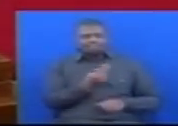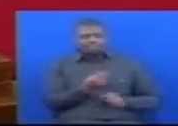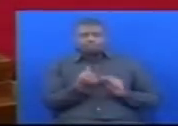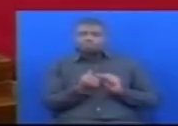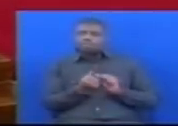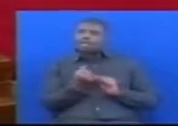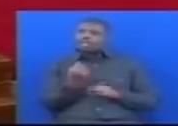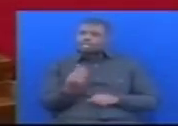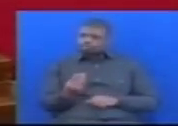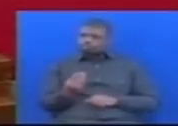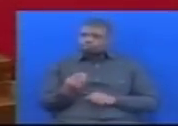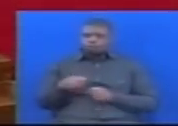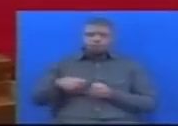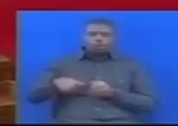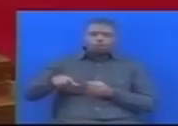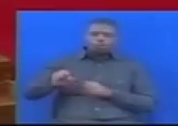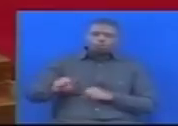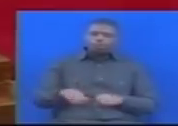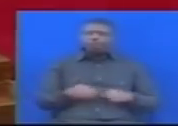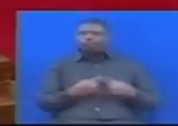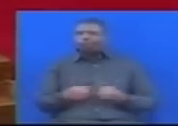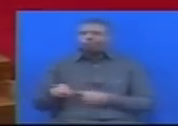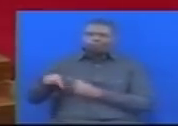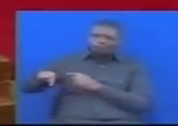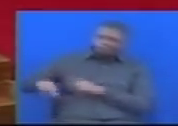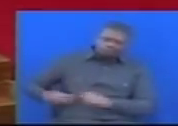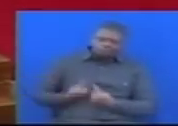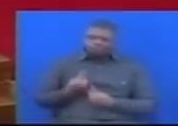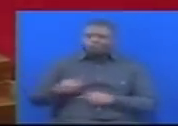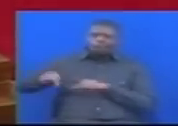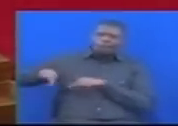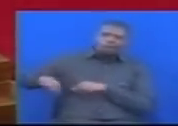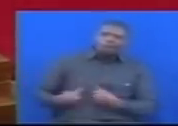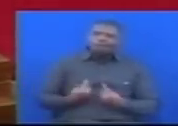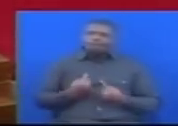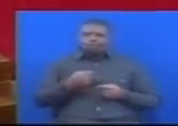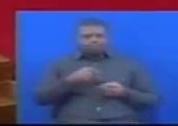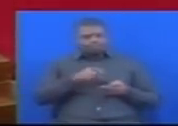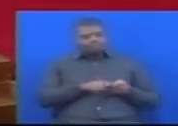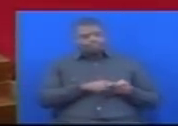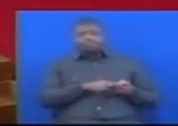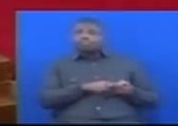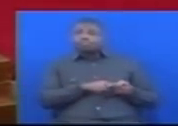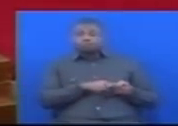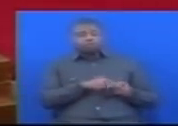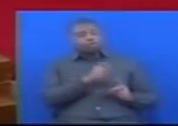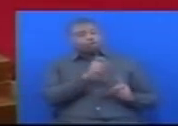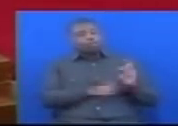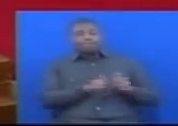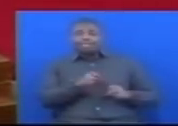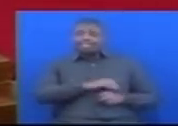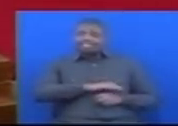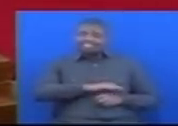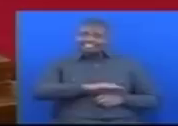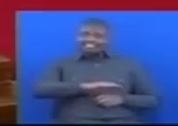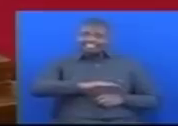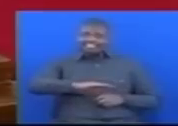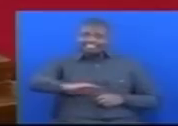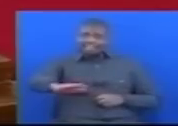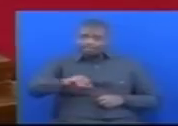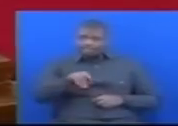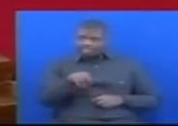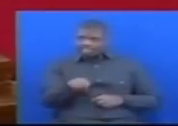kulianza kujitokeza mgogoro wa kugombea ardhi ya shamba hili, hali iliyosababisha kufunguliwa kwa shauri namba 3 la